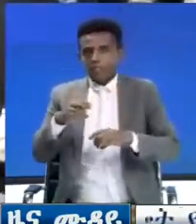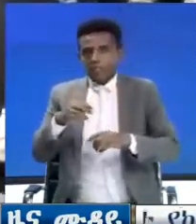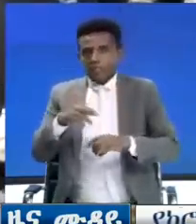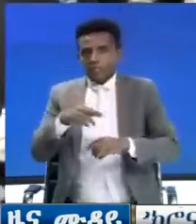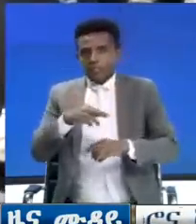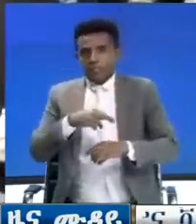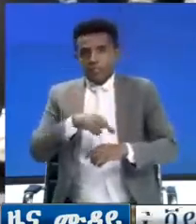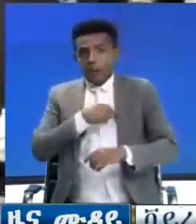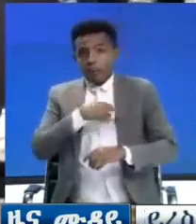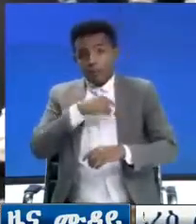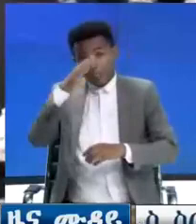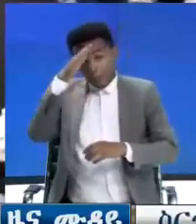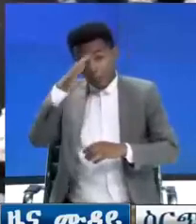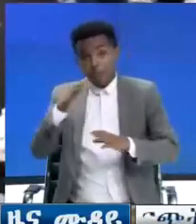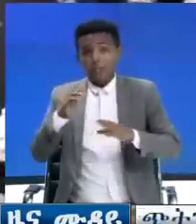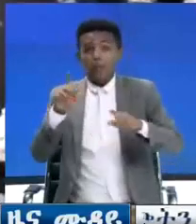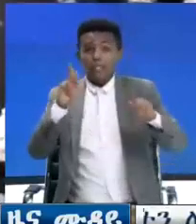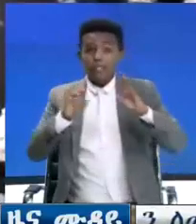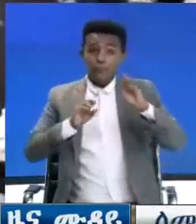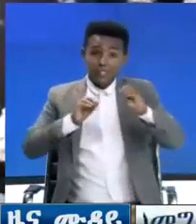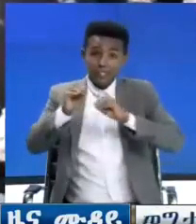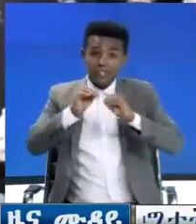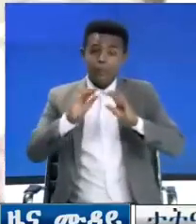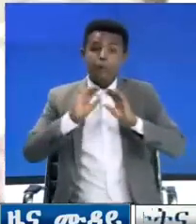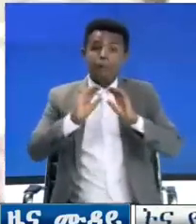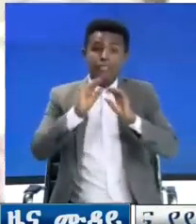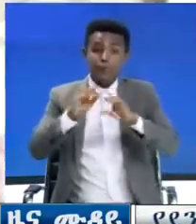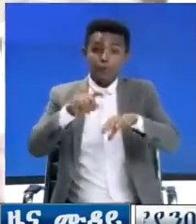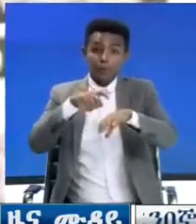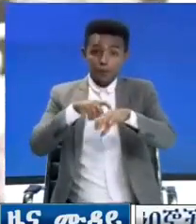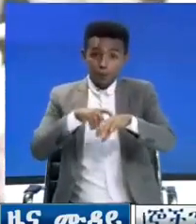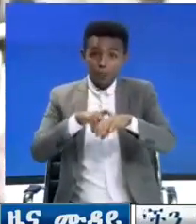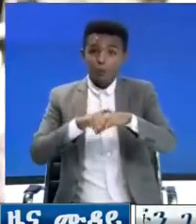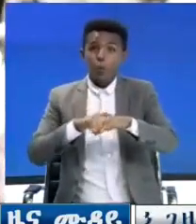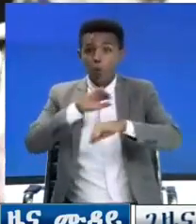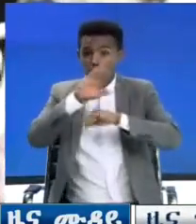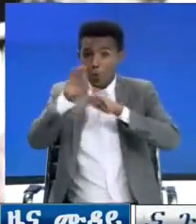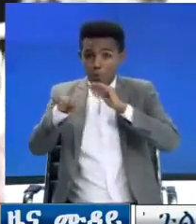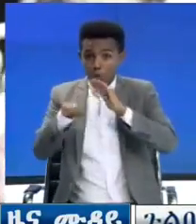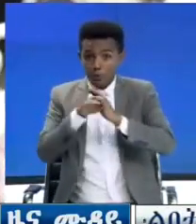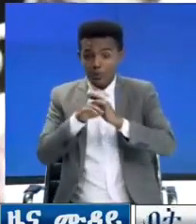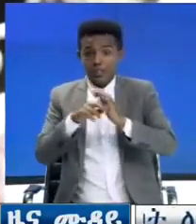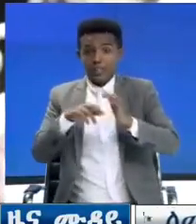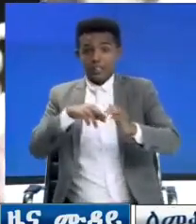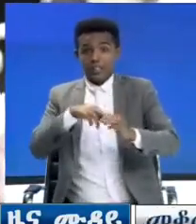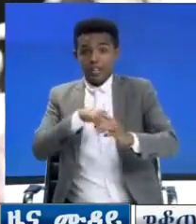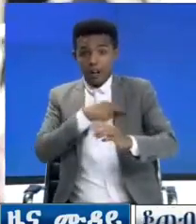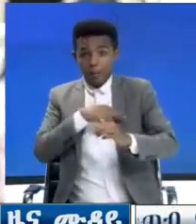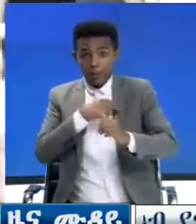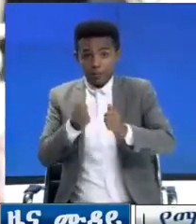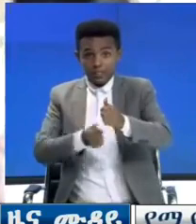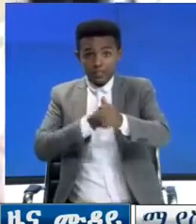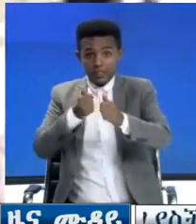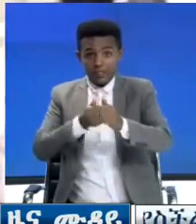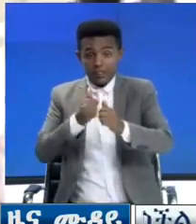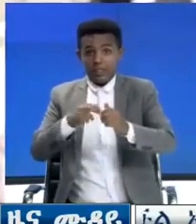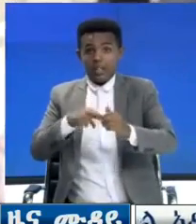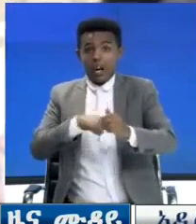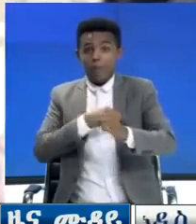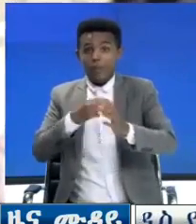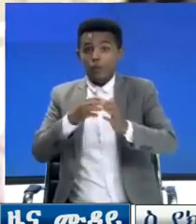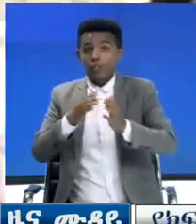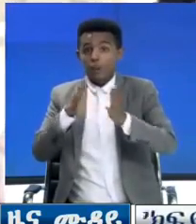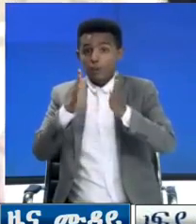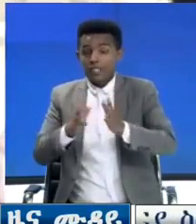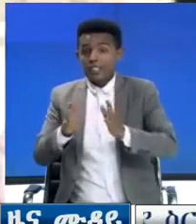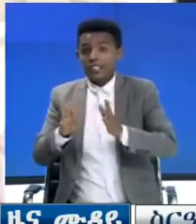ህብረተሰቡን እየተንቀሳቀሱ በሚያስተምሩበት ወቅት እንደተናገሩት በዚህ ወቅት ሁሉም ምእመን ቤት ውስጥ በመሆን የሃይማኖታዊ ስርዓቶችን